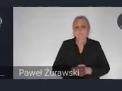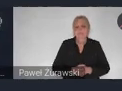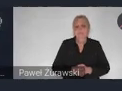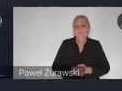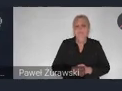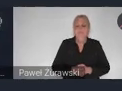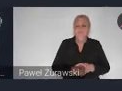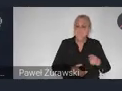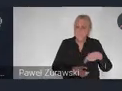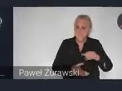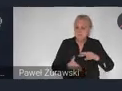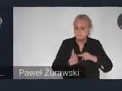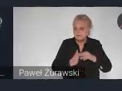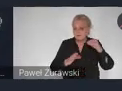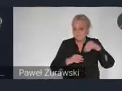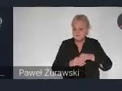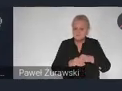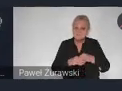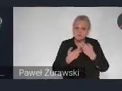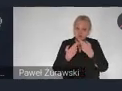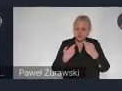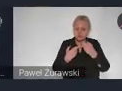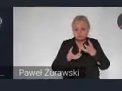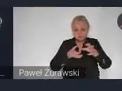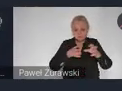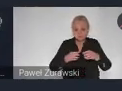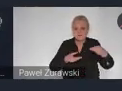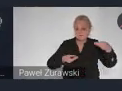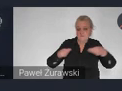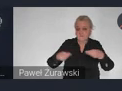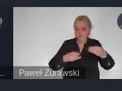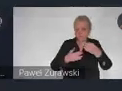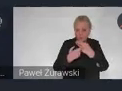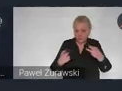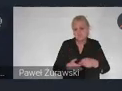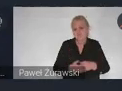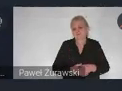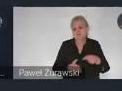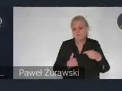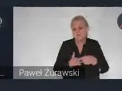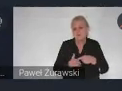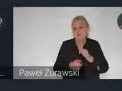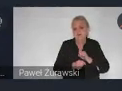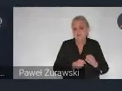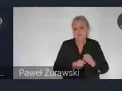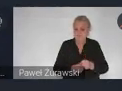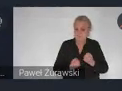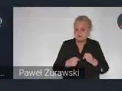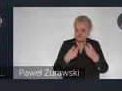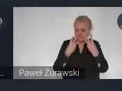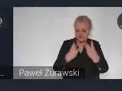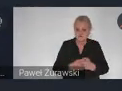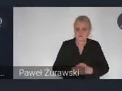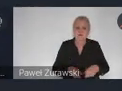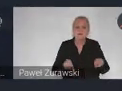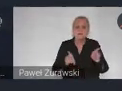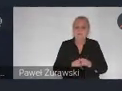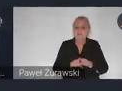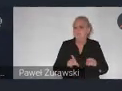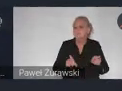zakłada ten plan dywersyfikację źródeł finansowania co jest bardzo istotne oraz